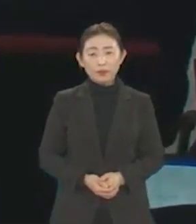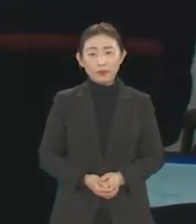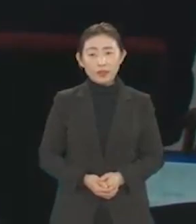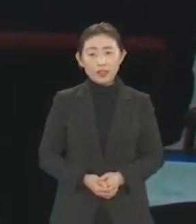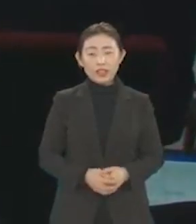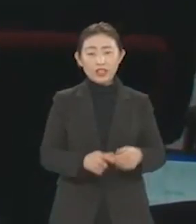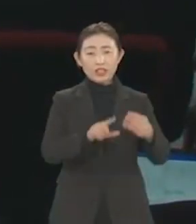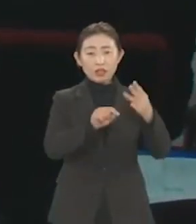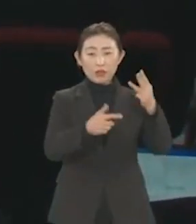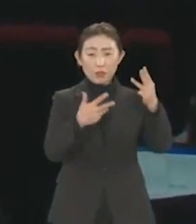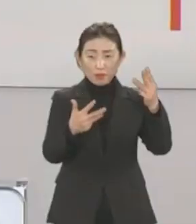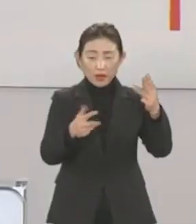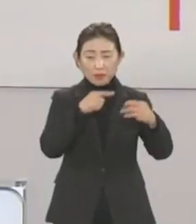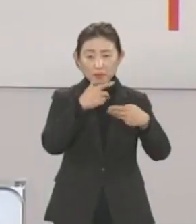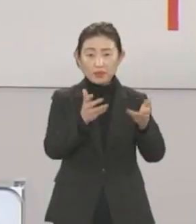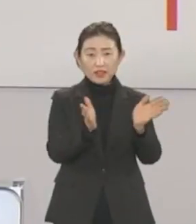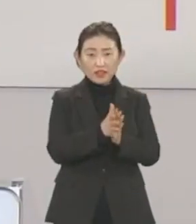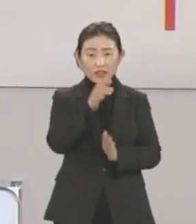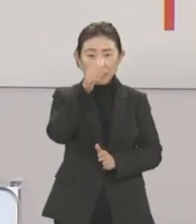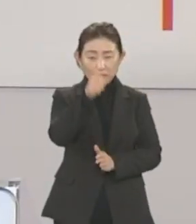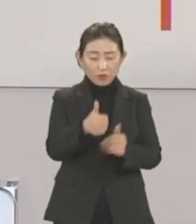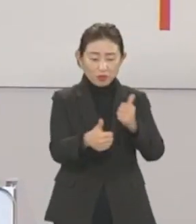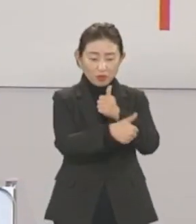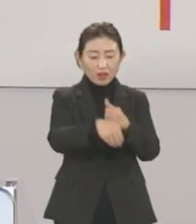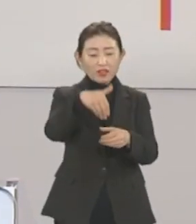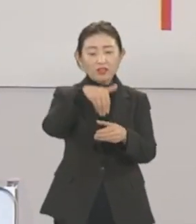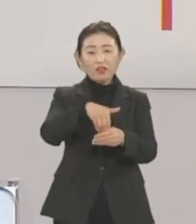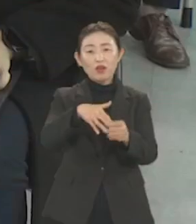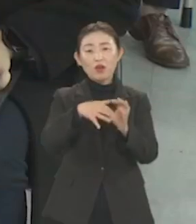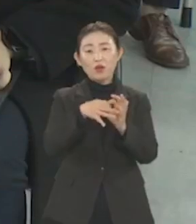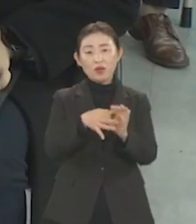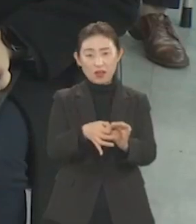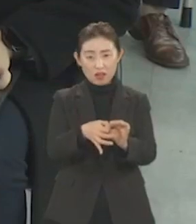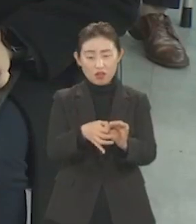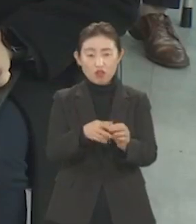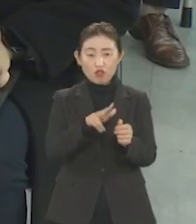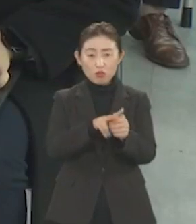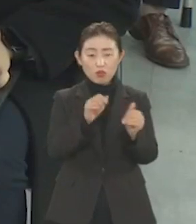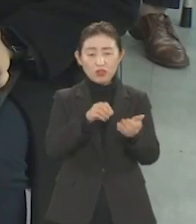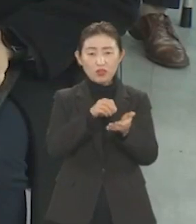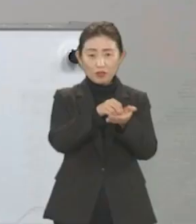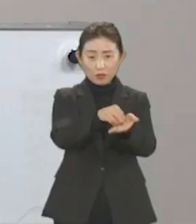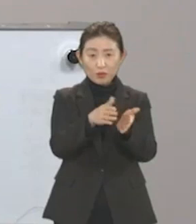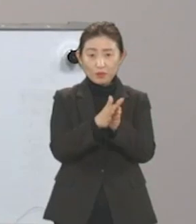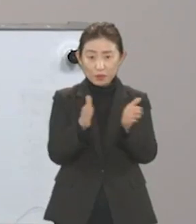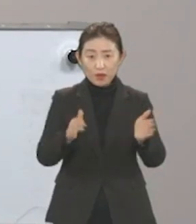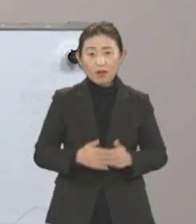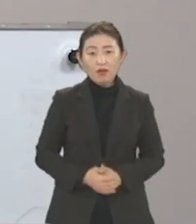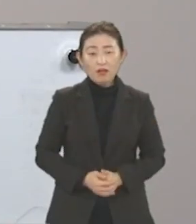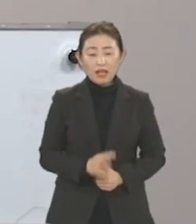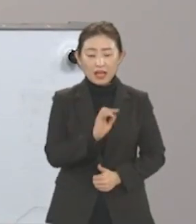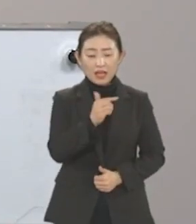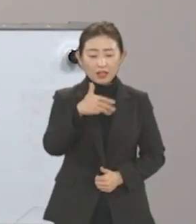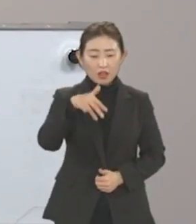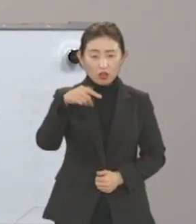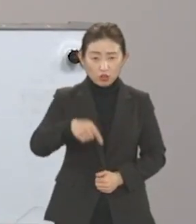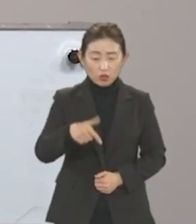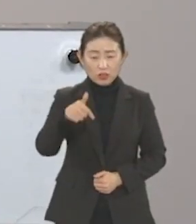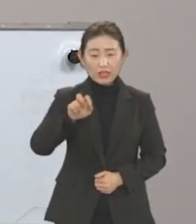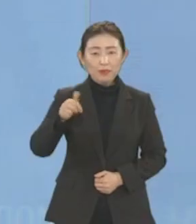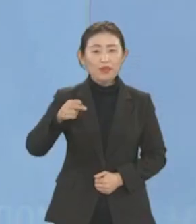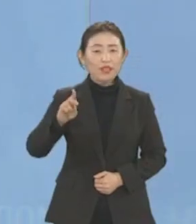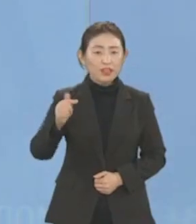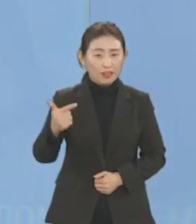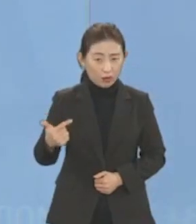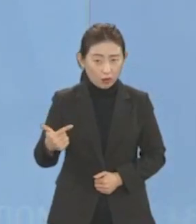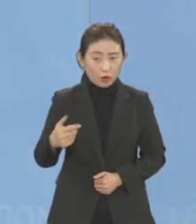다음 달 8일 열리는 국민의힘 전당대회를 앞두고 대표와 최고위원 후보 등록이 시작됐습니다. 안철수, 김기현 등 유력